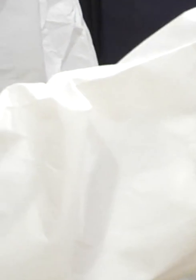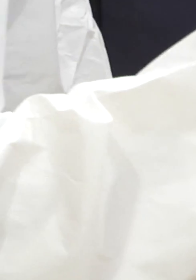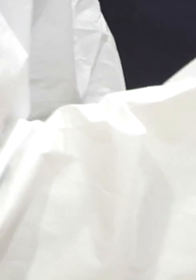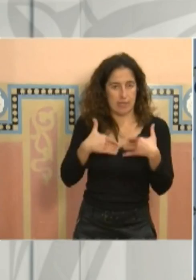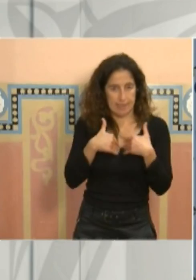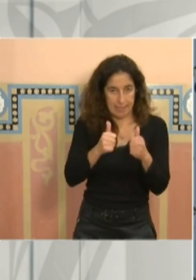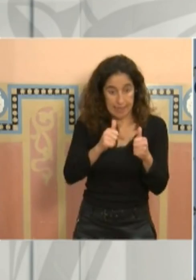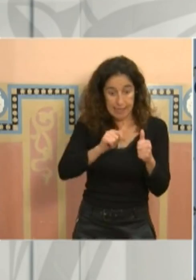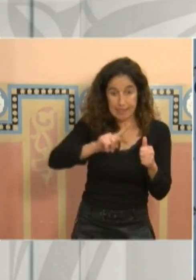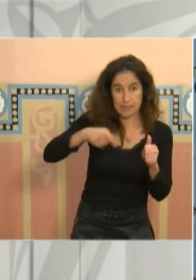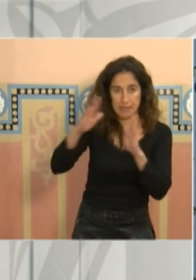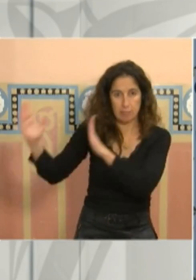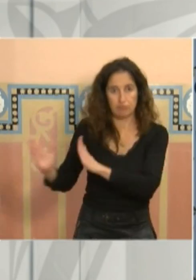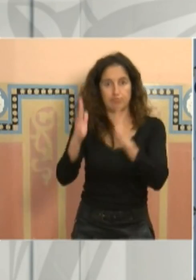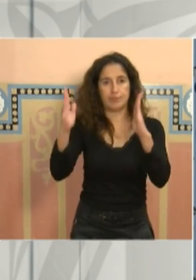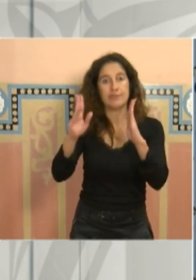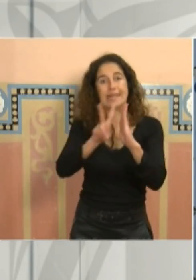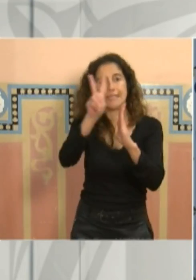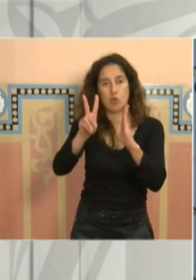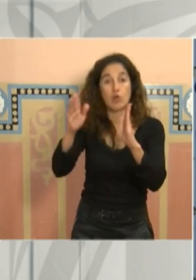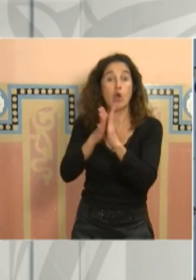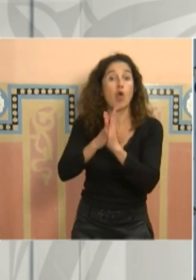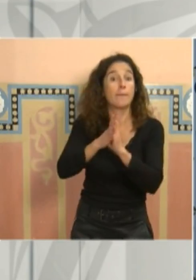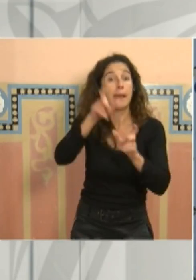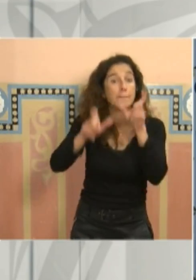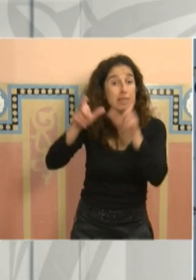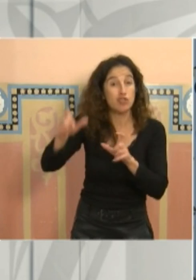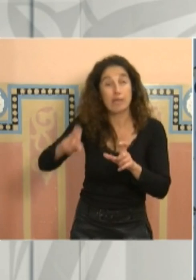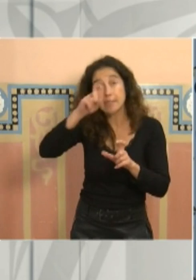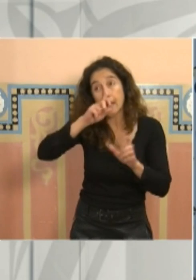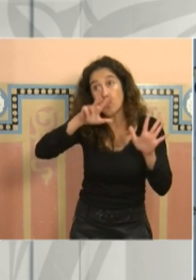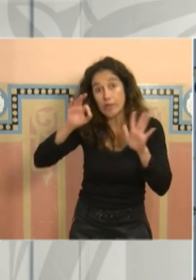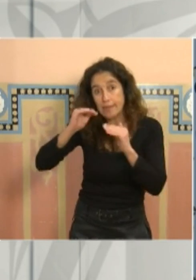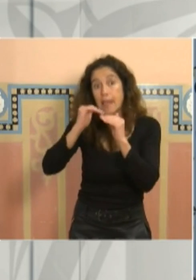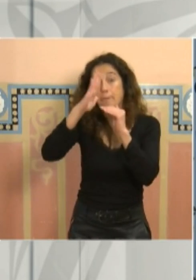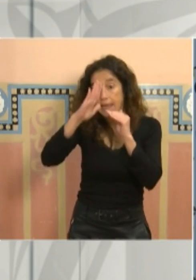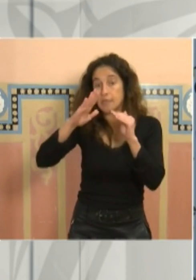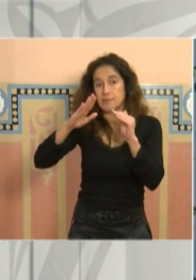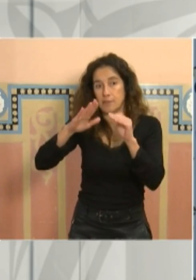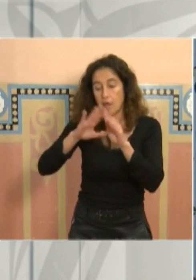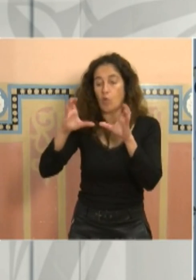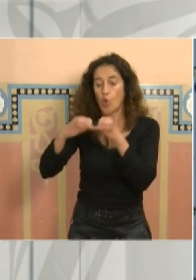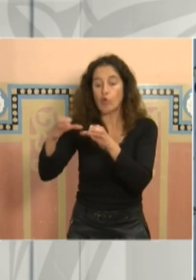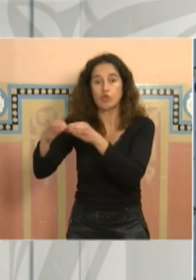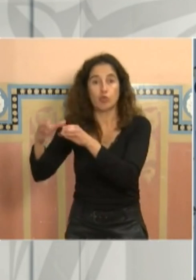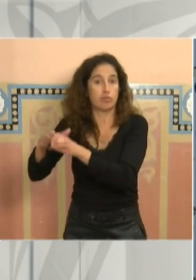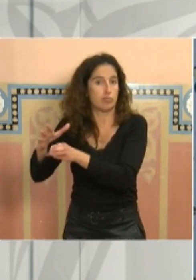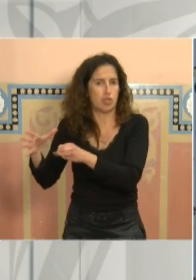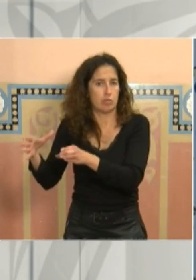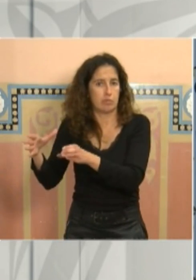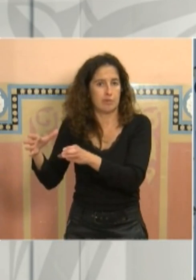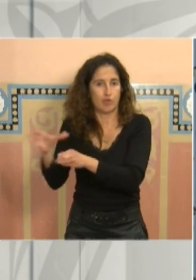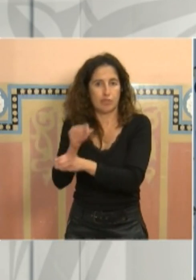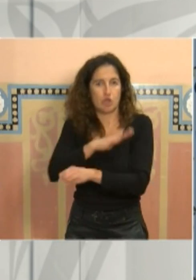encetarem l'altra etapa amb població més gran de 80 anys i seguint a diferent població del nostre país. Tot